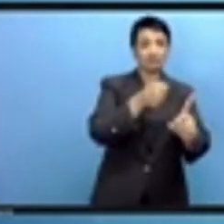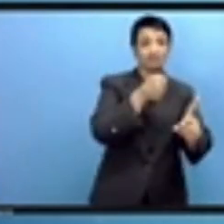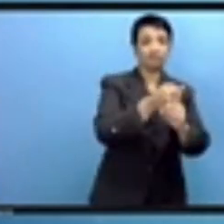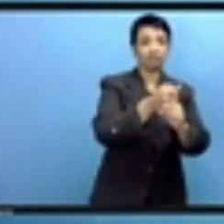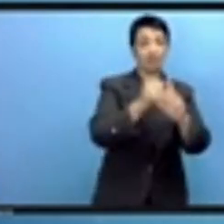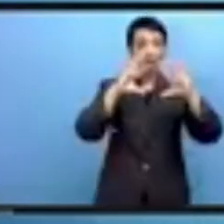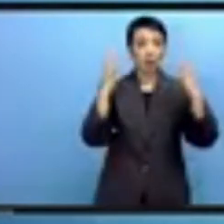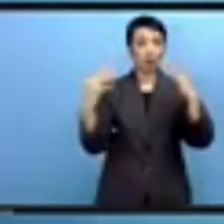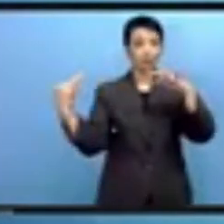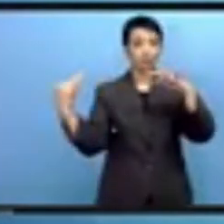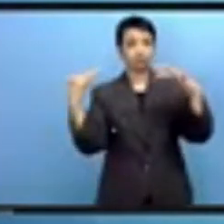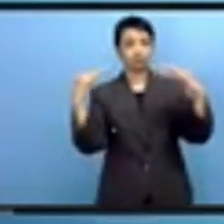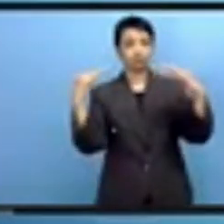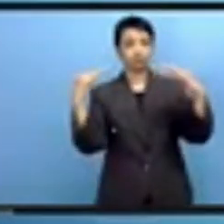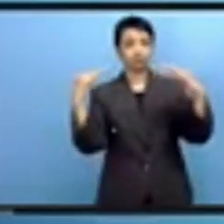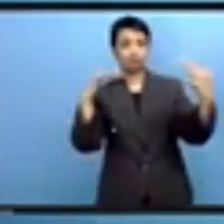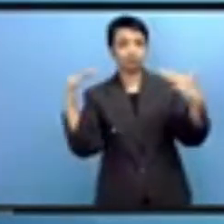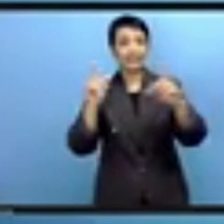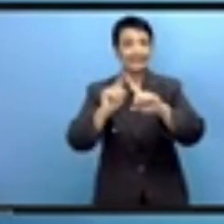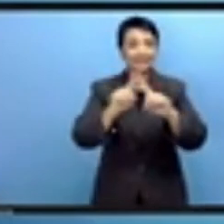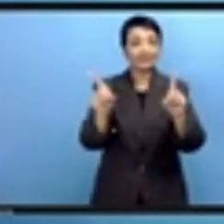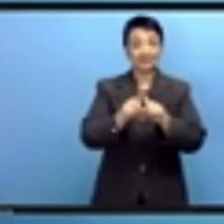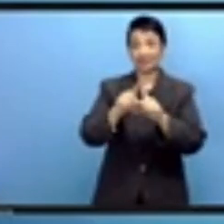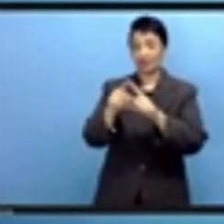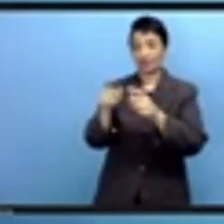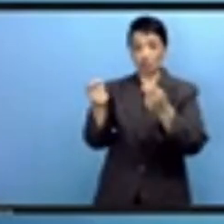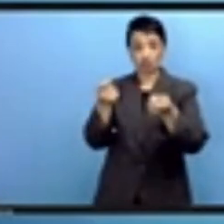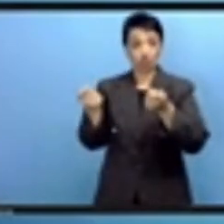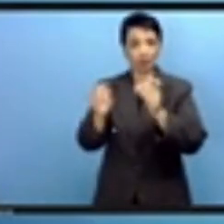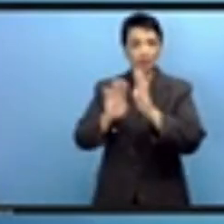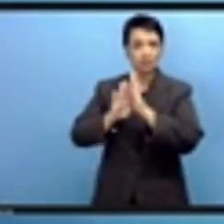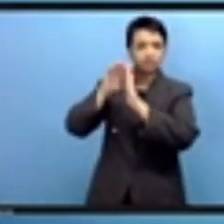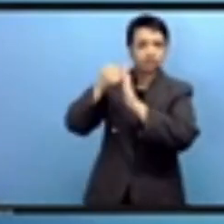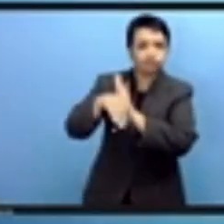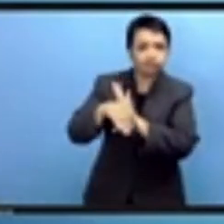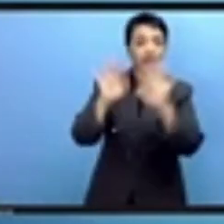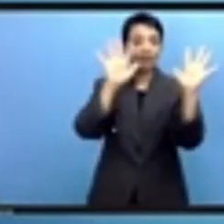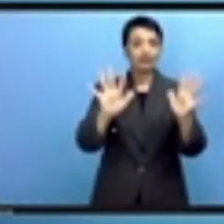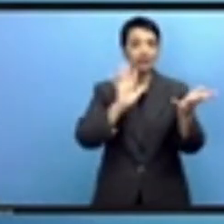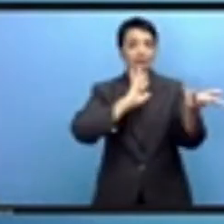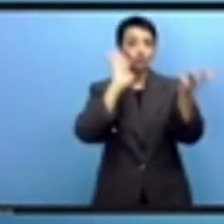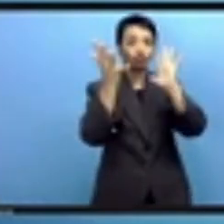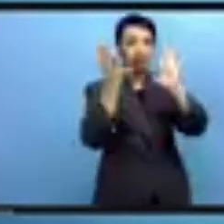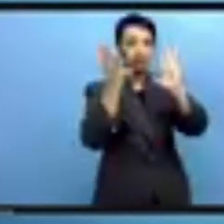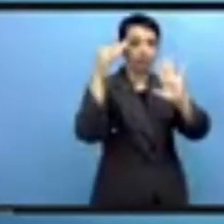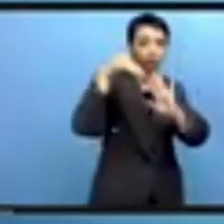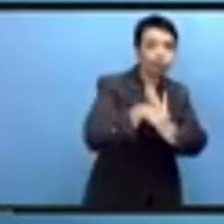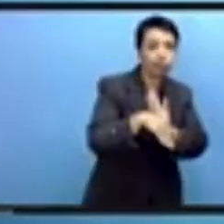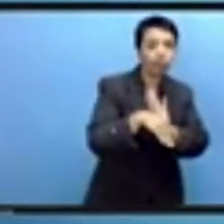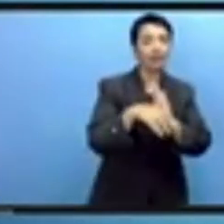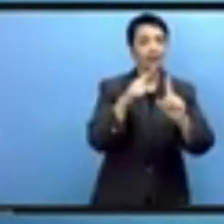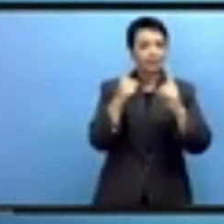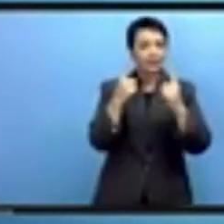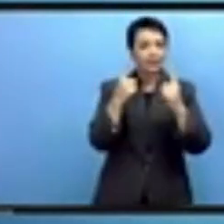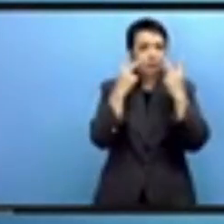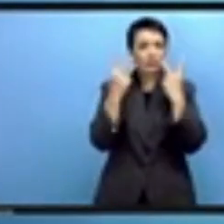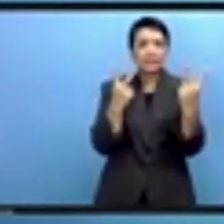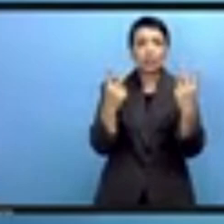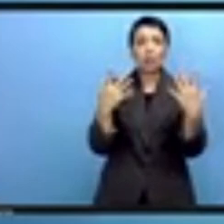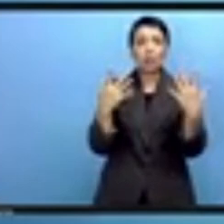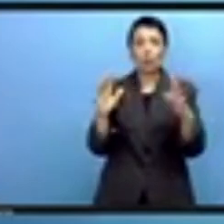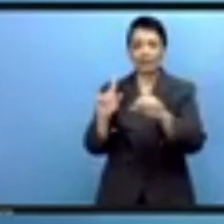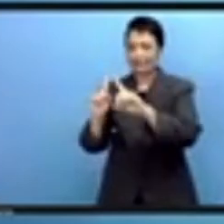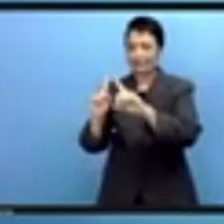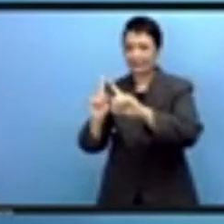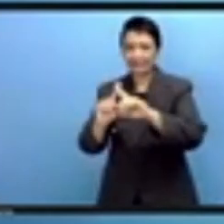与此同时呢，我们同时有多个全球的危机，比如说民主的削弱，